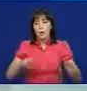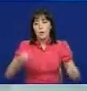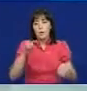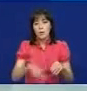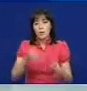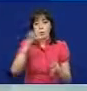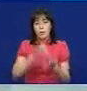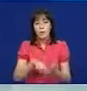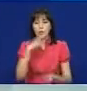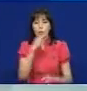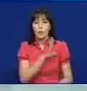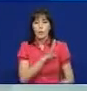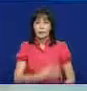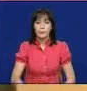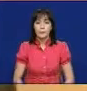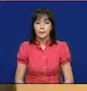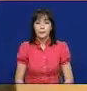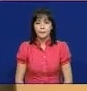өкілдері мәлімдеп отыр.